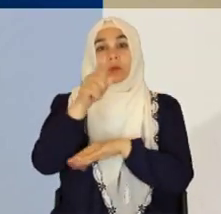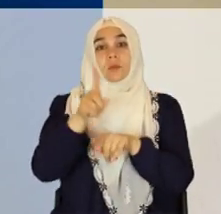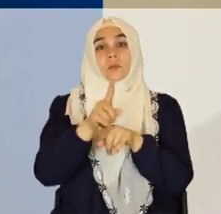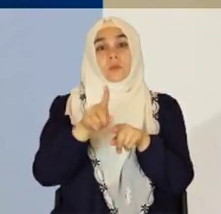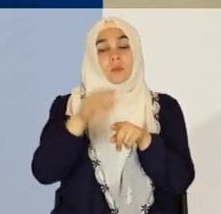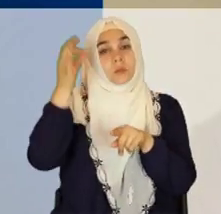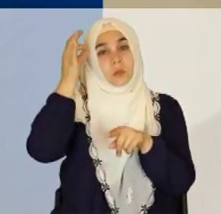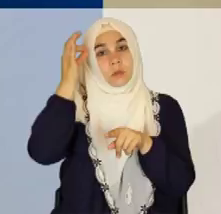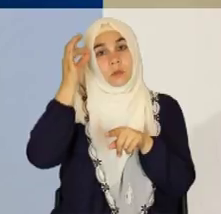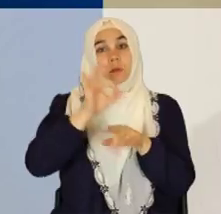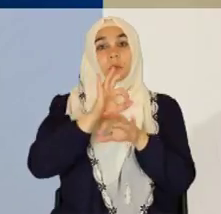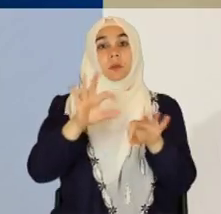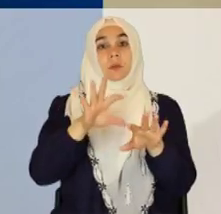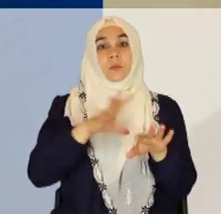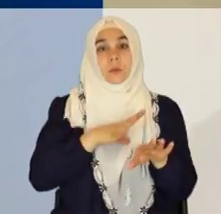qilgan.